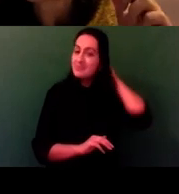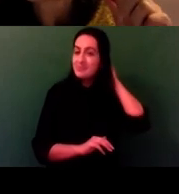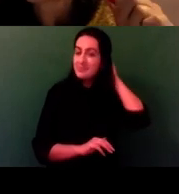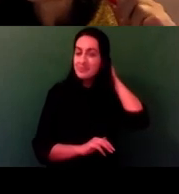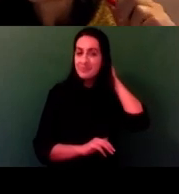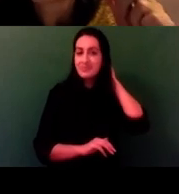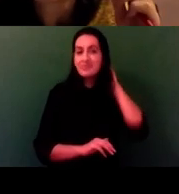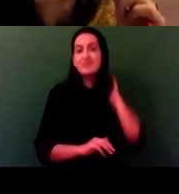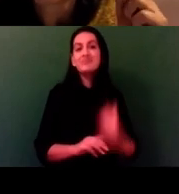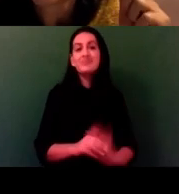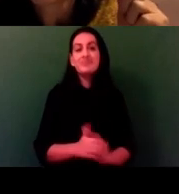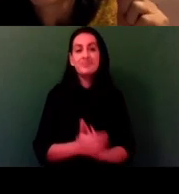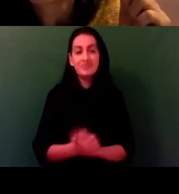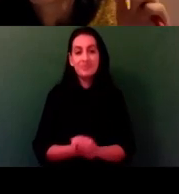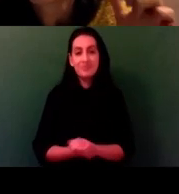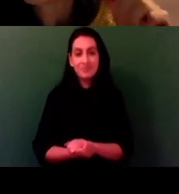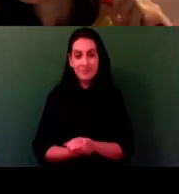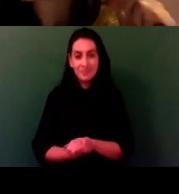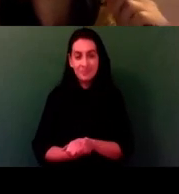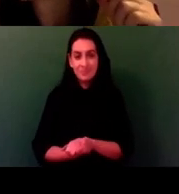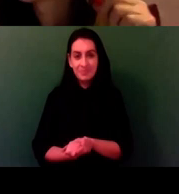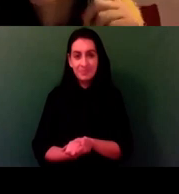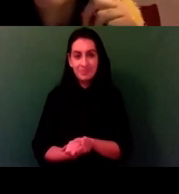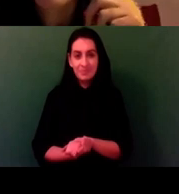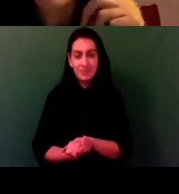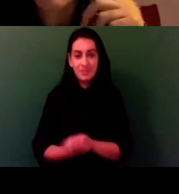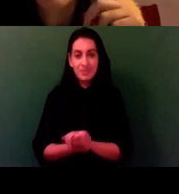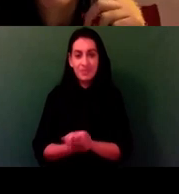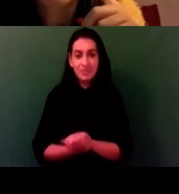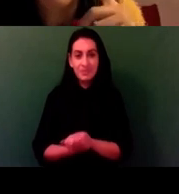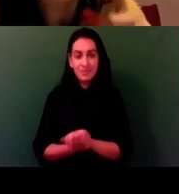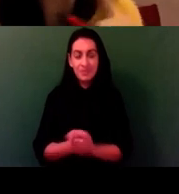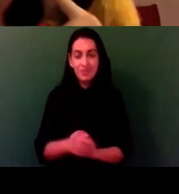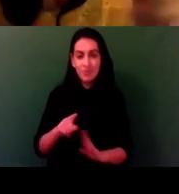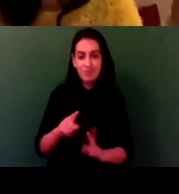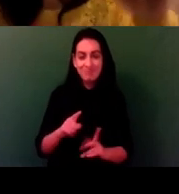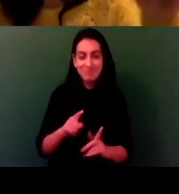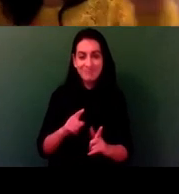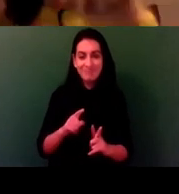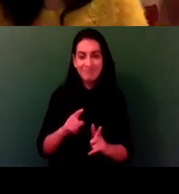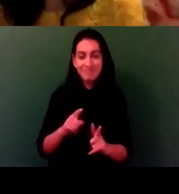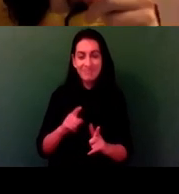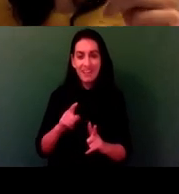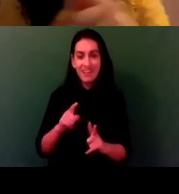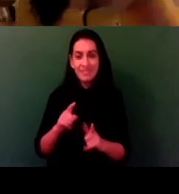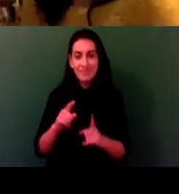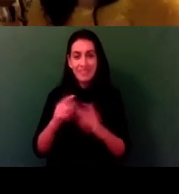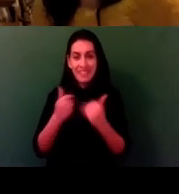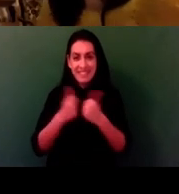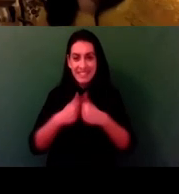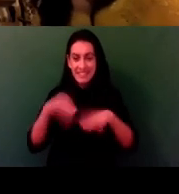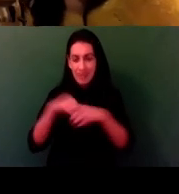temsil edilen kişiler o kadar anonim hale geliyor ki bütün, yani şey, ulusal ölçekte